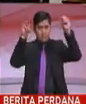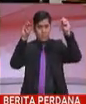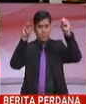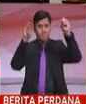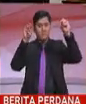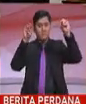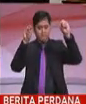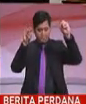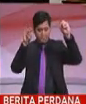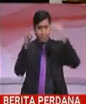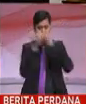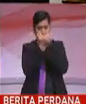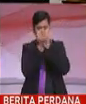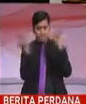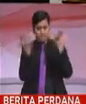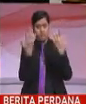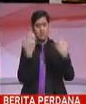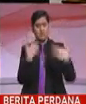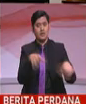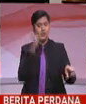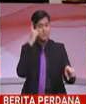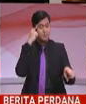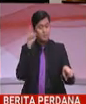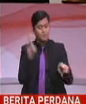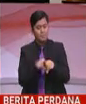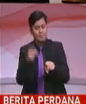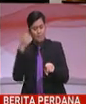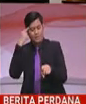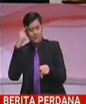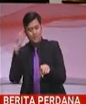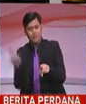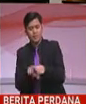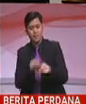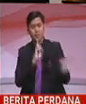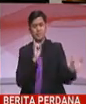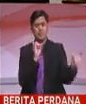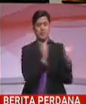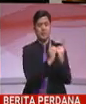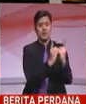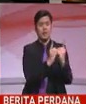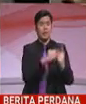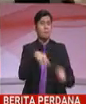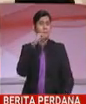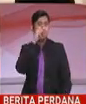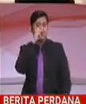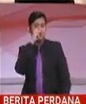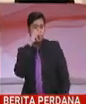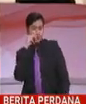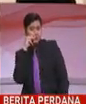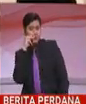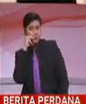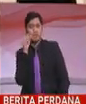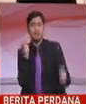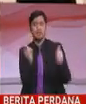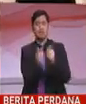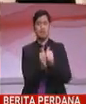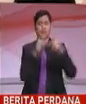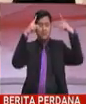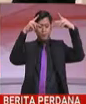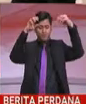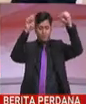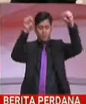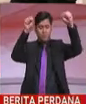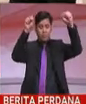memaklumkan perkara itu dipersetujui semasa pertemuan antara Perdana Menteri Tan Sri Muhyiddin Yassin dan pengerusi